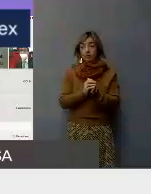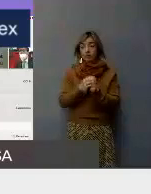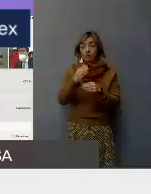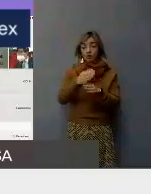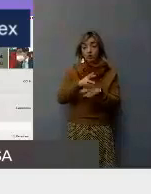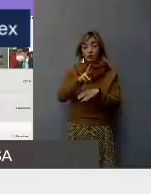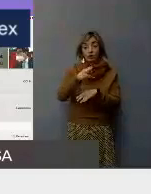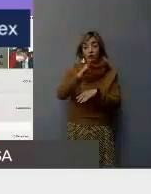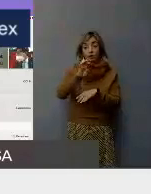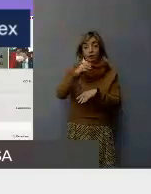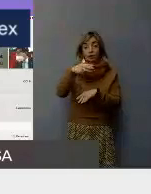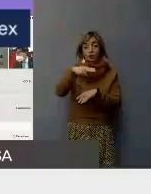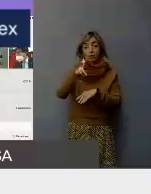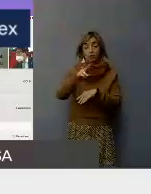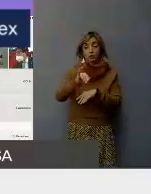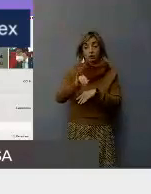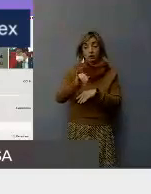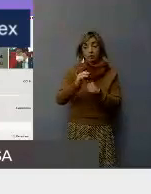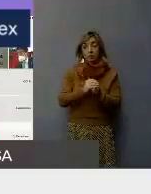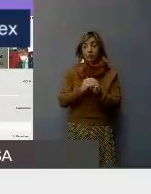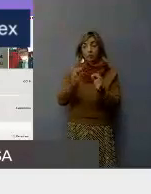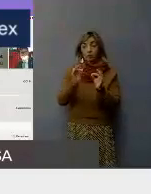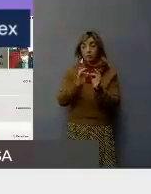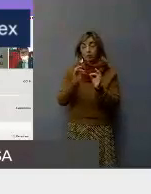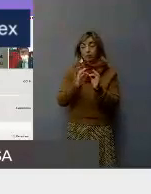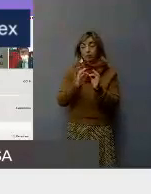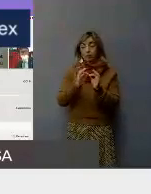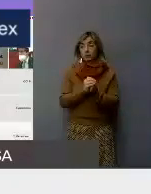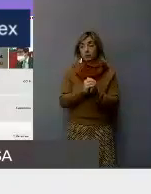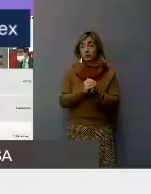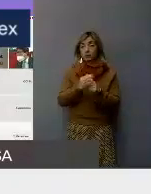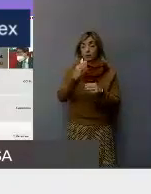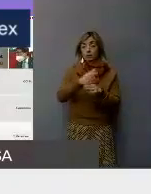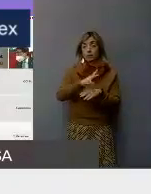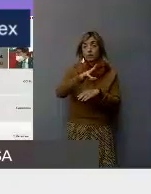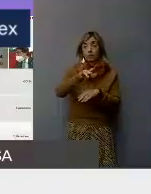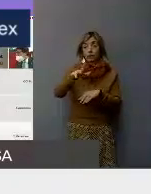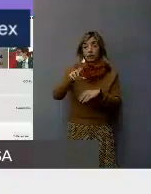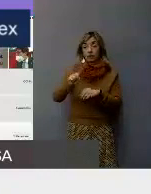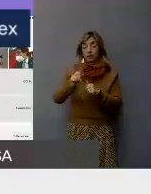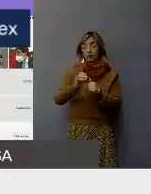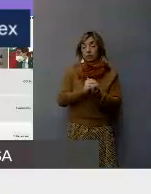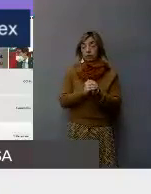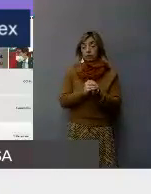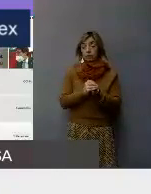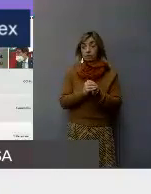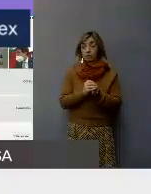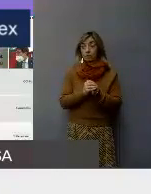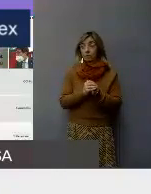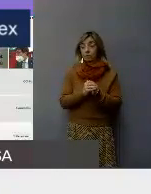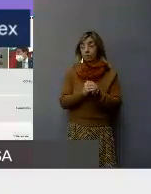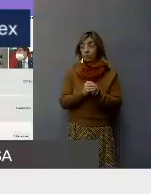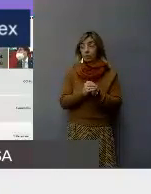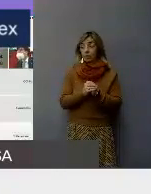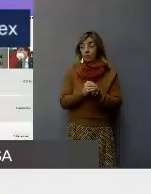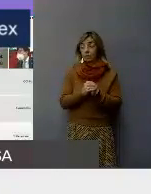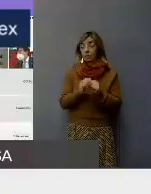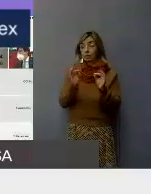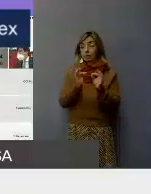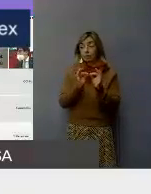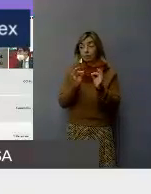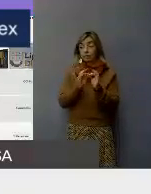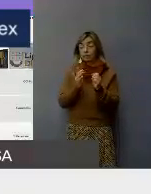consigliere remuzzi accordo come consigliere villa scorrevole